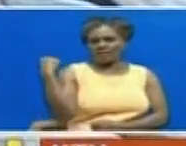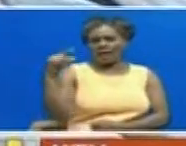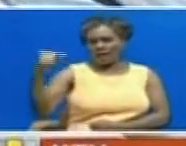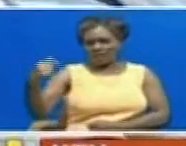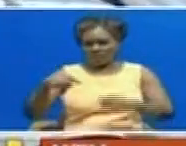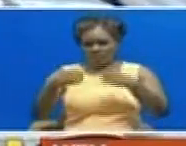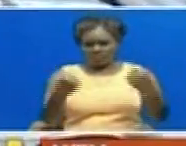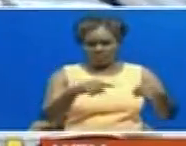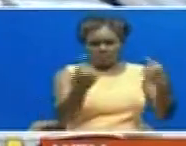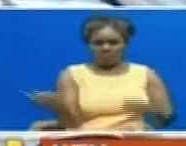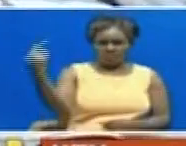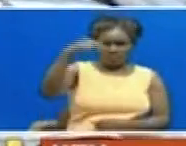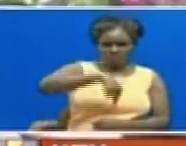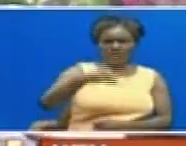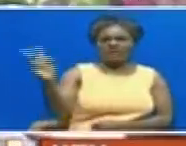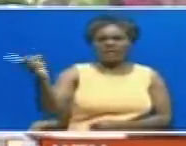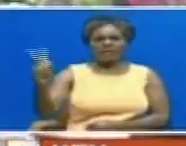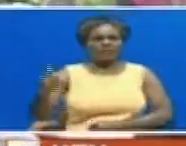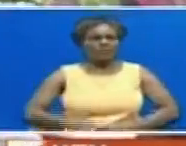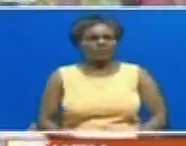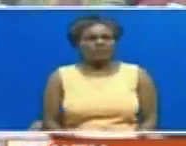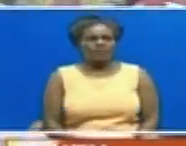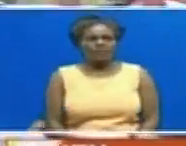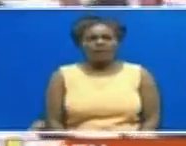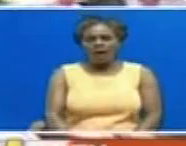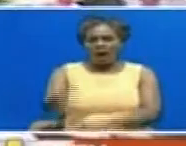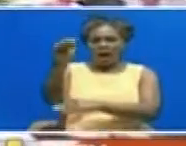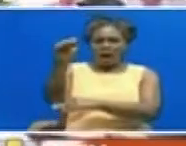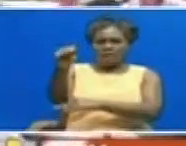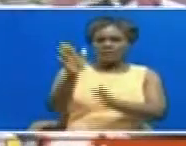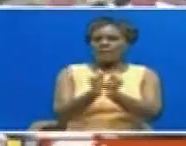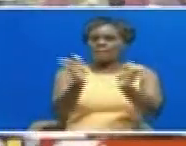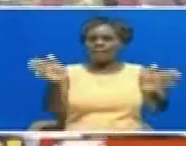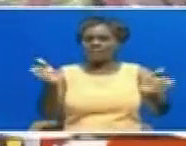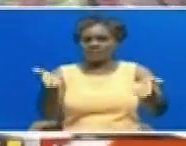waliojeruhiwa wakiletwa mjini Nairobi. Now we appeal to members of the public